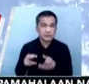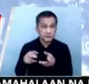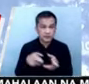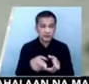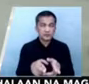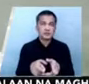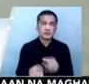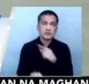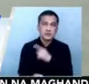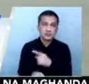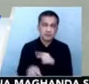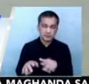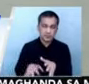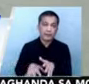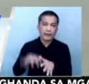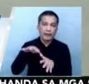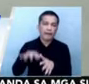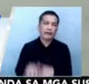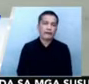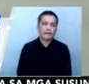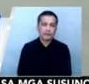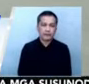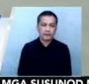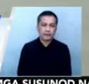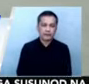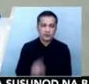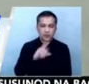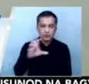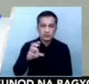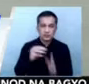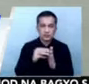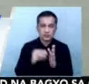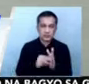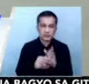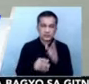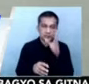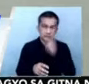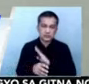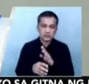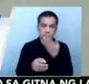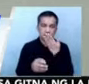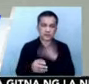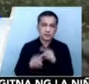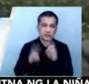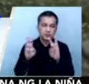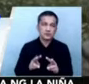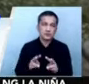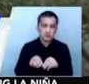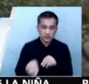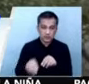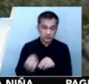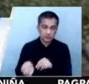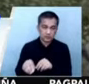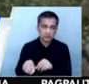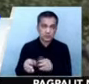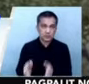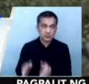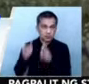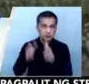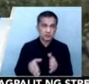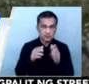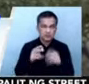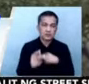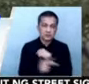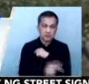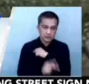mga binabaha halos 100 milyong piso na ang pinsala ng masamang panahon sa agrikultura at imprastruktura nginya